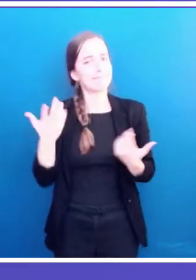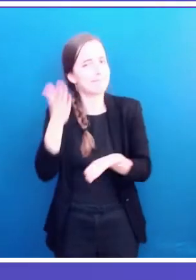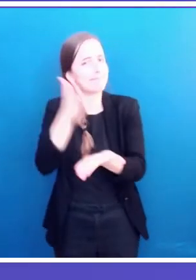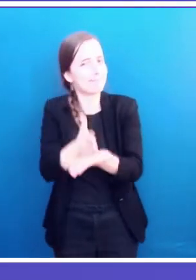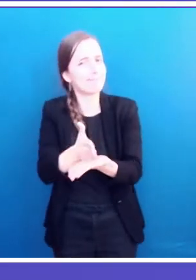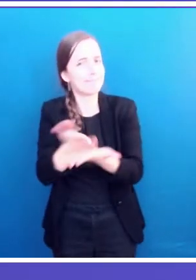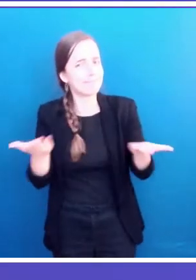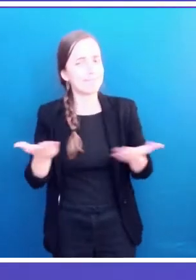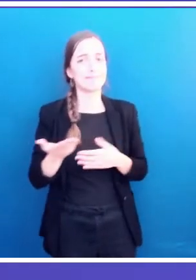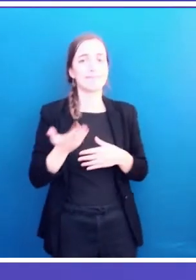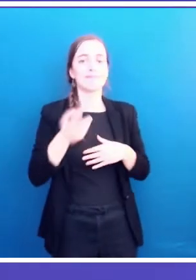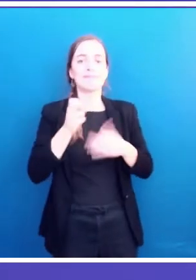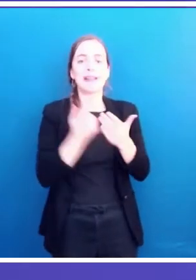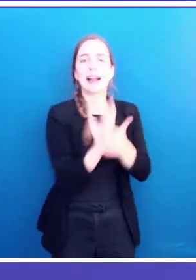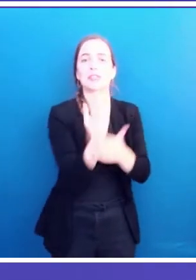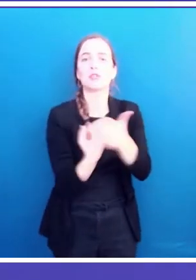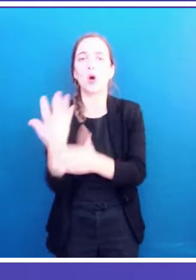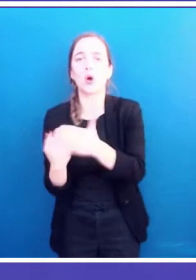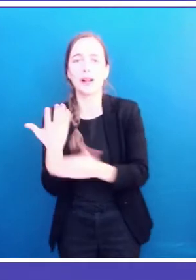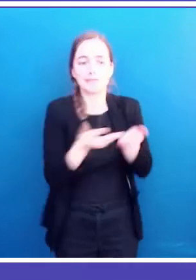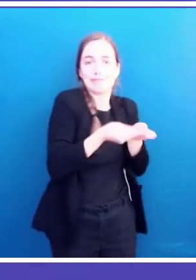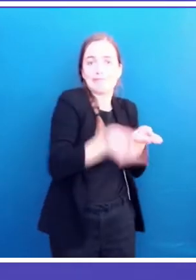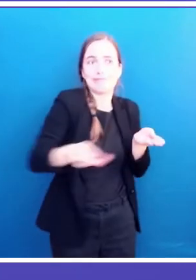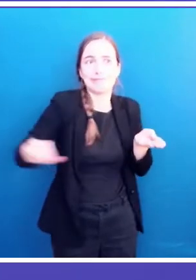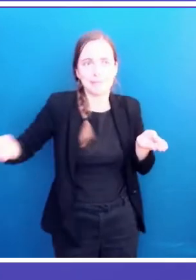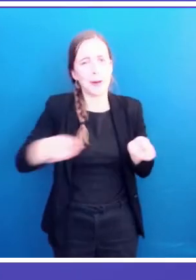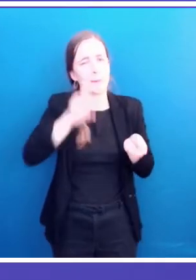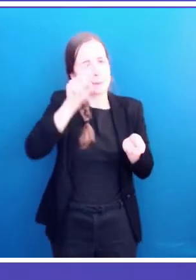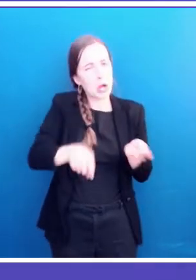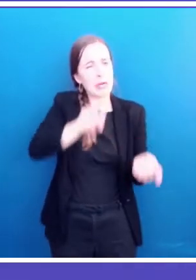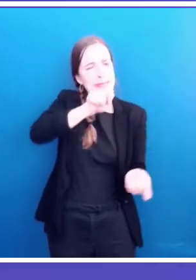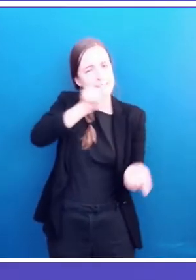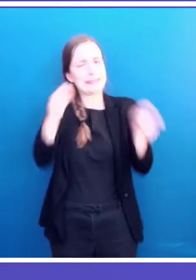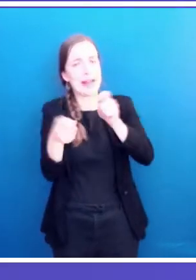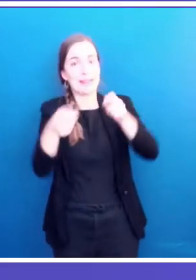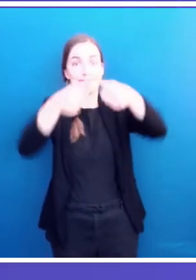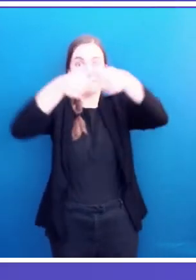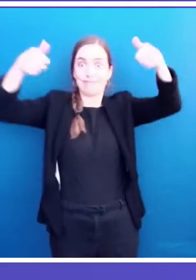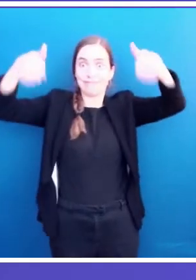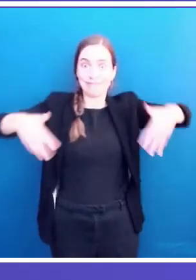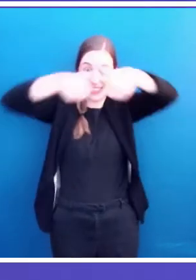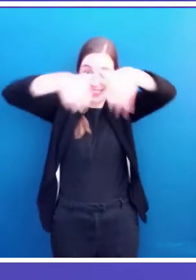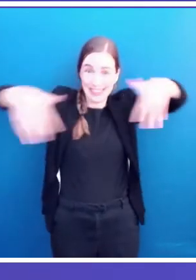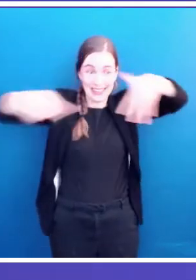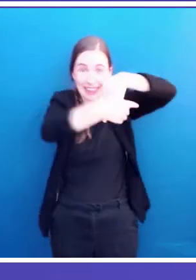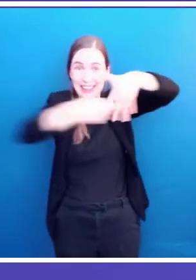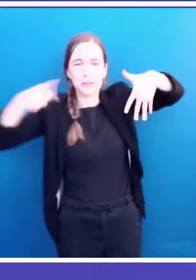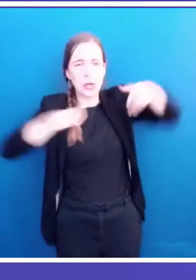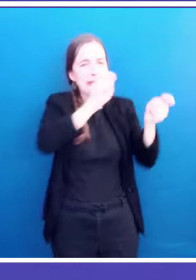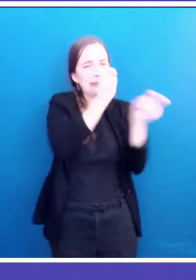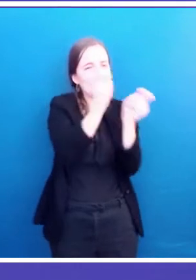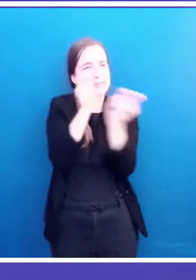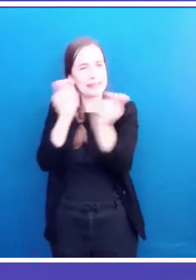نحن نعمل على هذا التغيير الهيكلي، وثمت بعض التغيرات الفعلية التي لاحظناها على